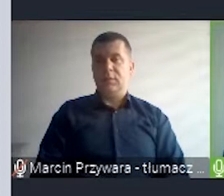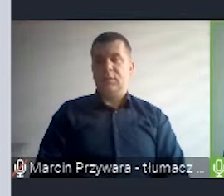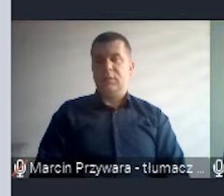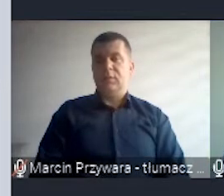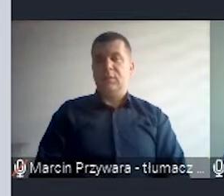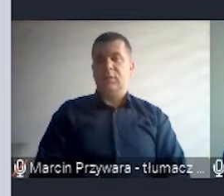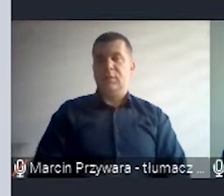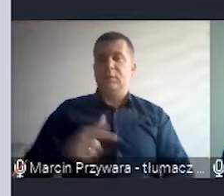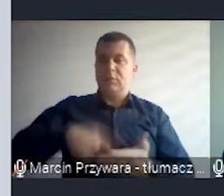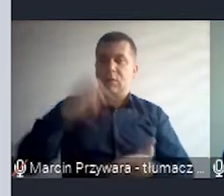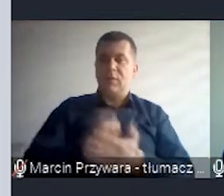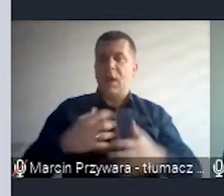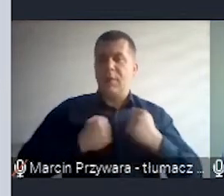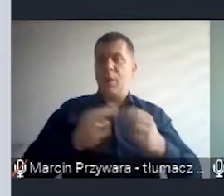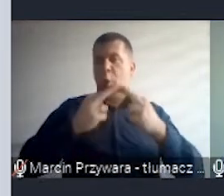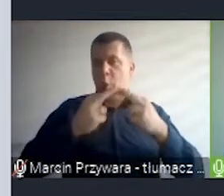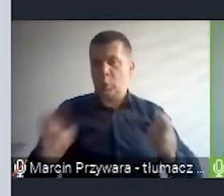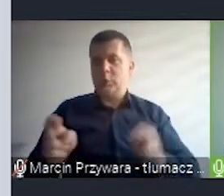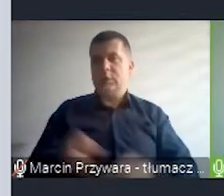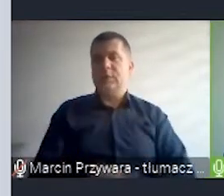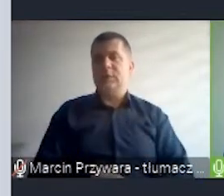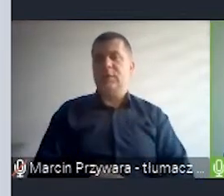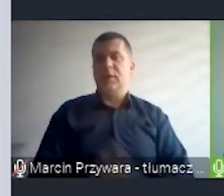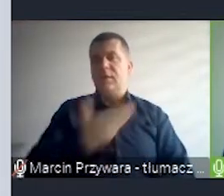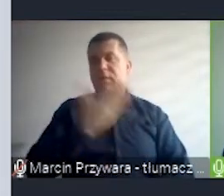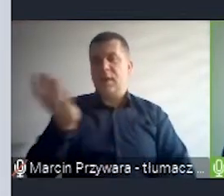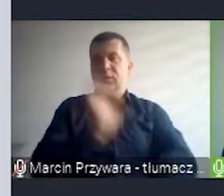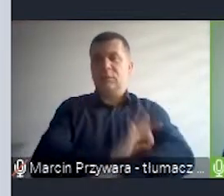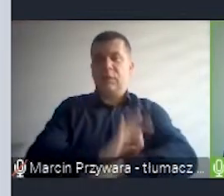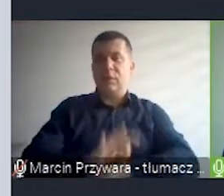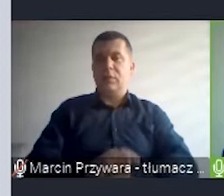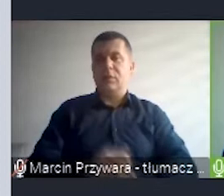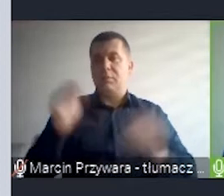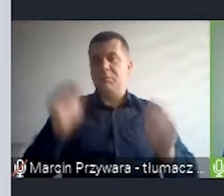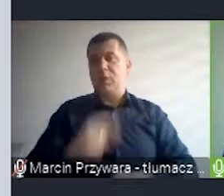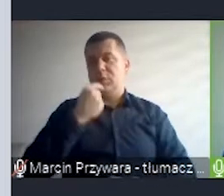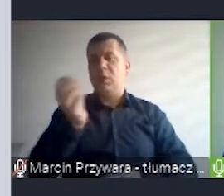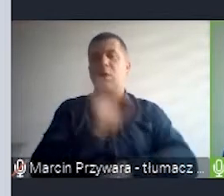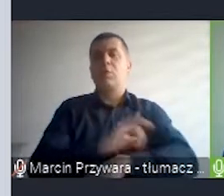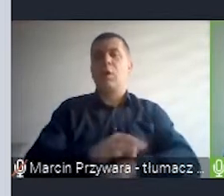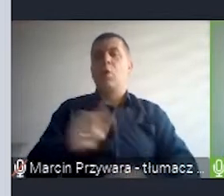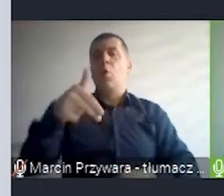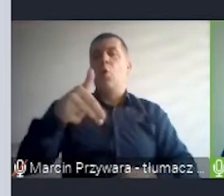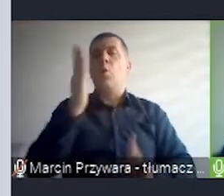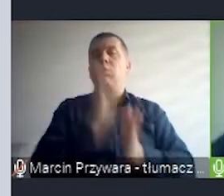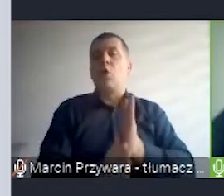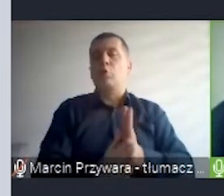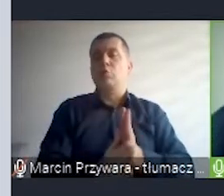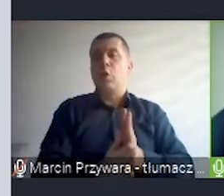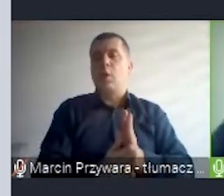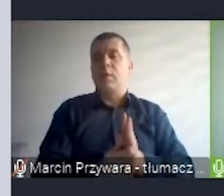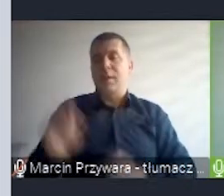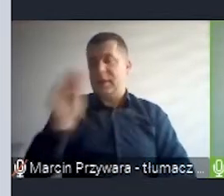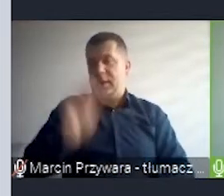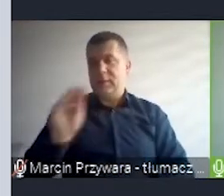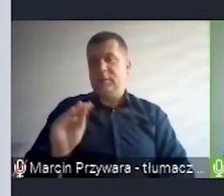Znowu, żeby rozróżnić państwa projekty, to mogę powiedzieć, że w projektach uproszczonych, które w tej chwili póki co